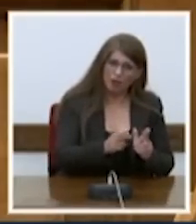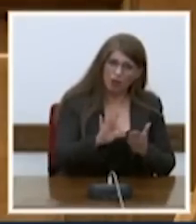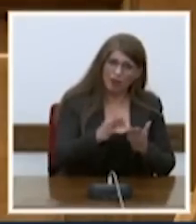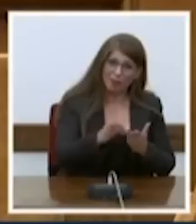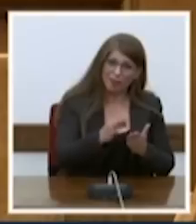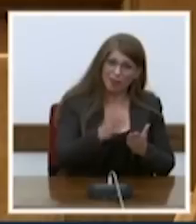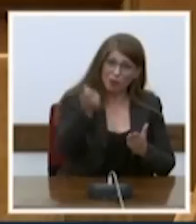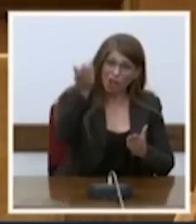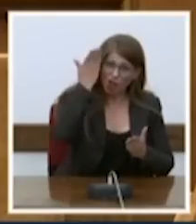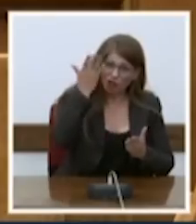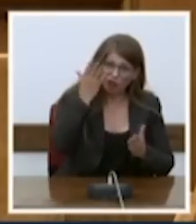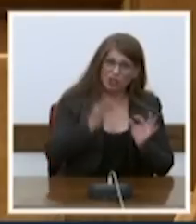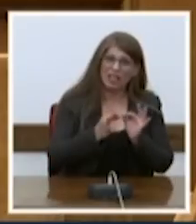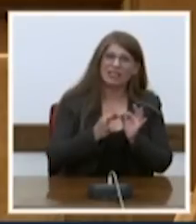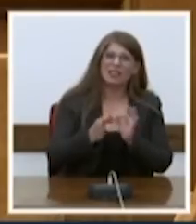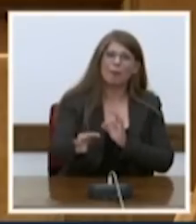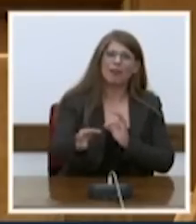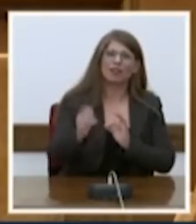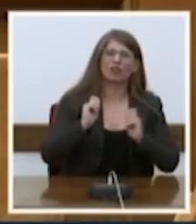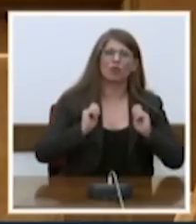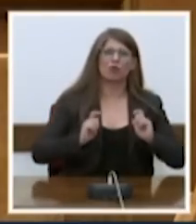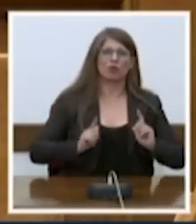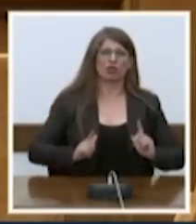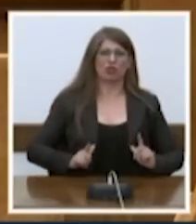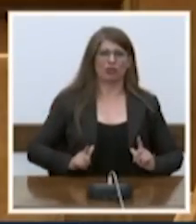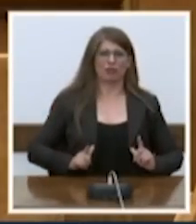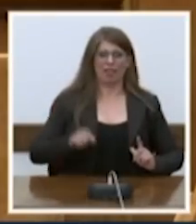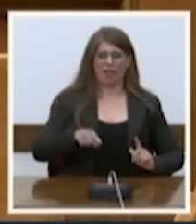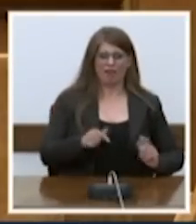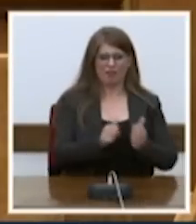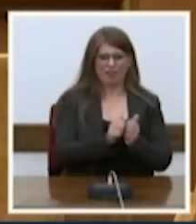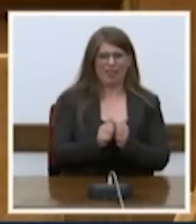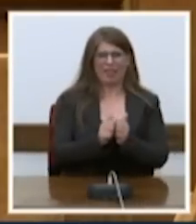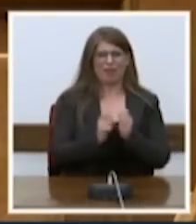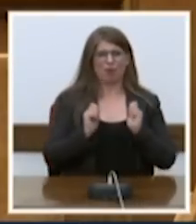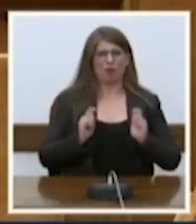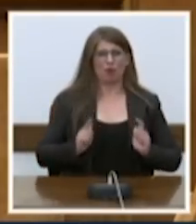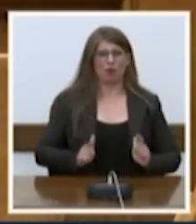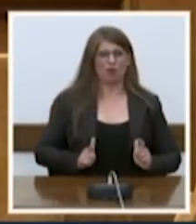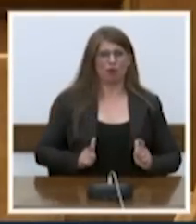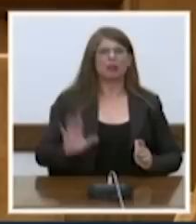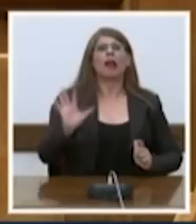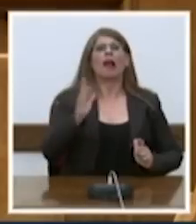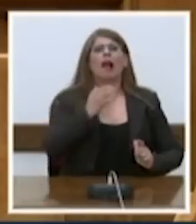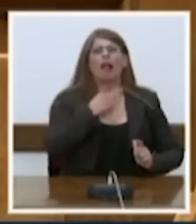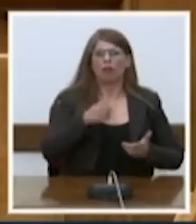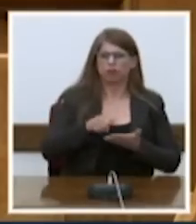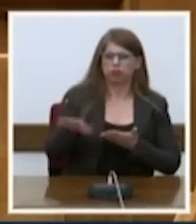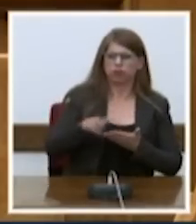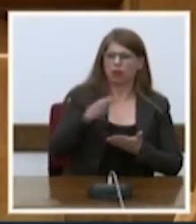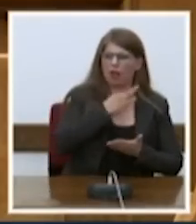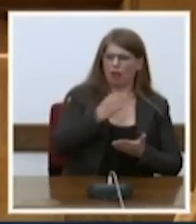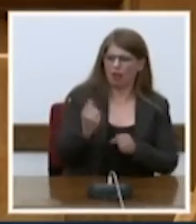στα μέτρα του μεγάλου κεφαλαίου, στο οποίο φυσικά δεν χωράνε οι ανάγκες των εργαζομένων του ελληνικού